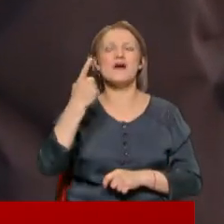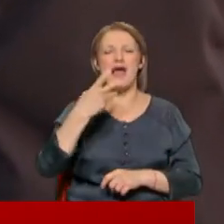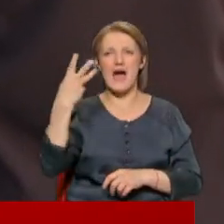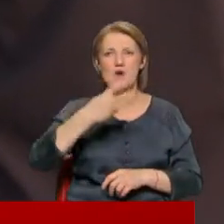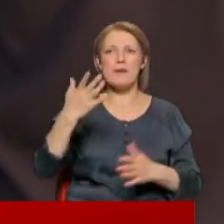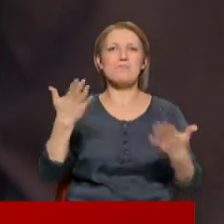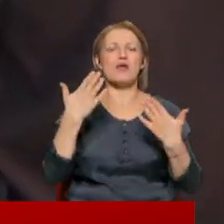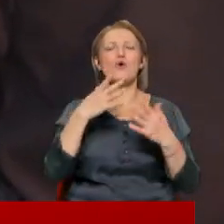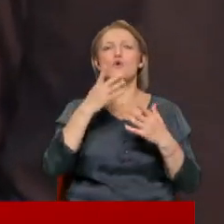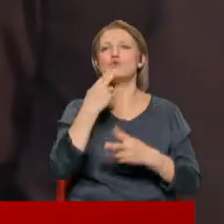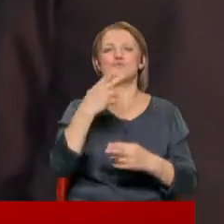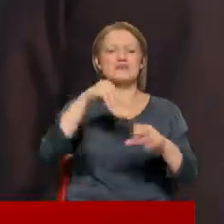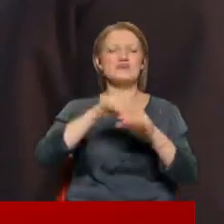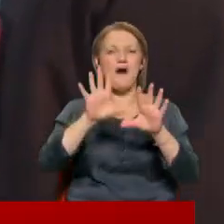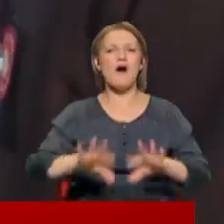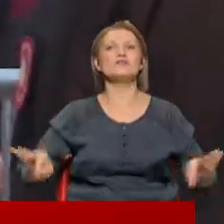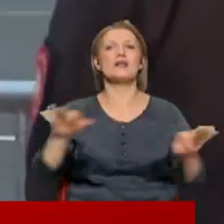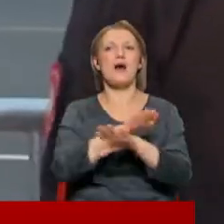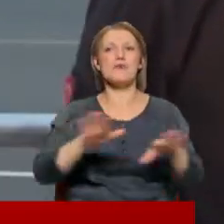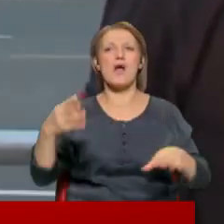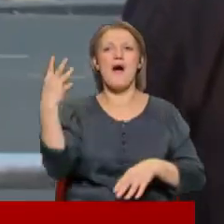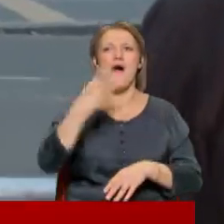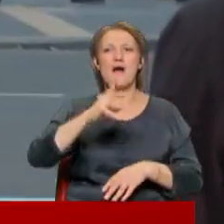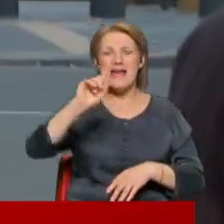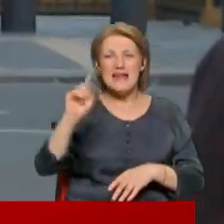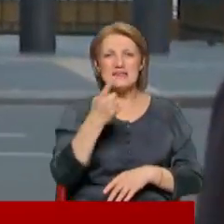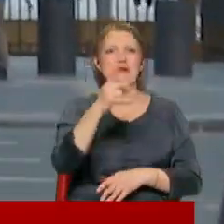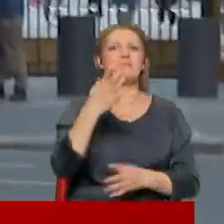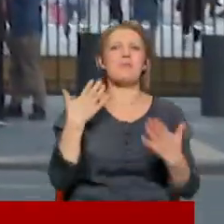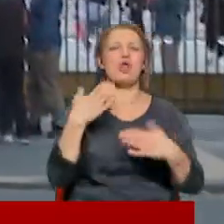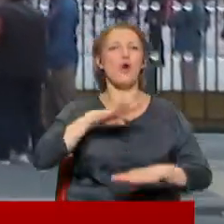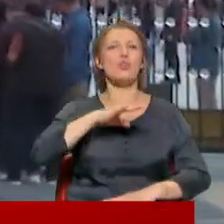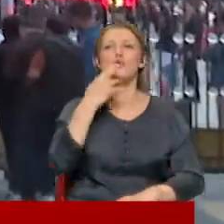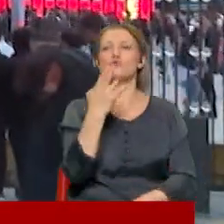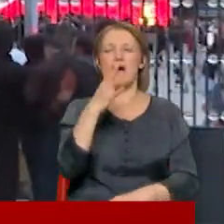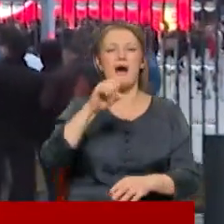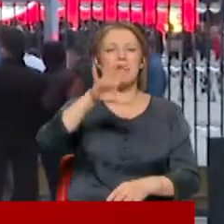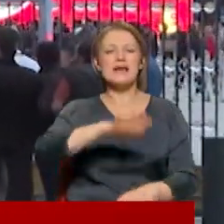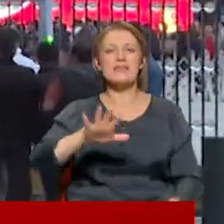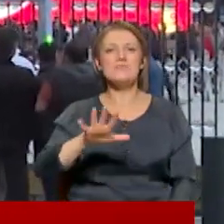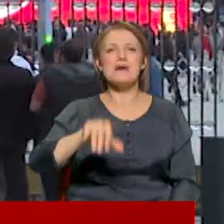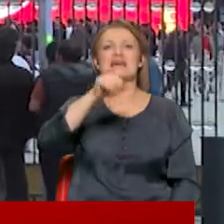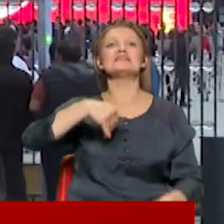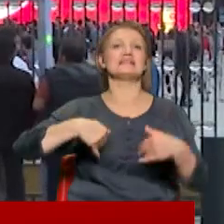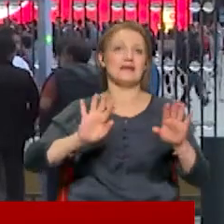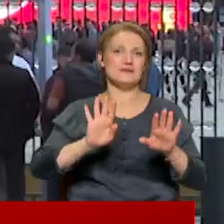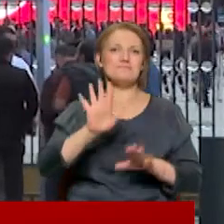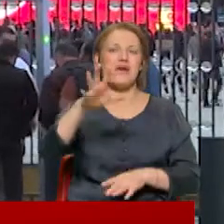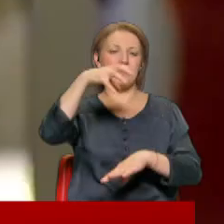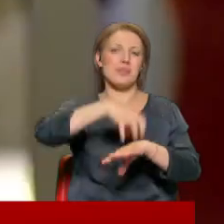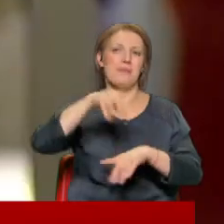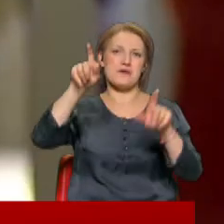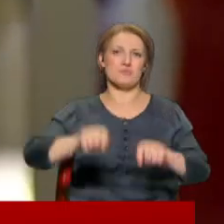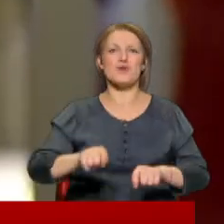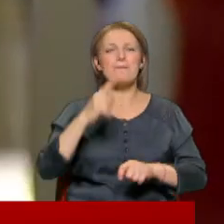balkon konuşması için hazırlıklar tamamlanıyor. Ve Erdoğan ilk kez balkon konuşmasını AK Parti Genel Merkezi'nde değil Beştepe'de